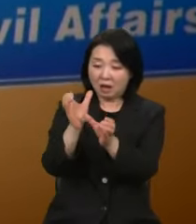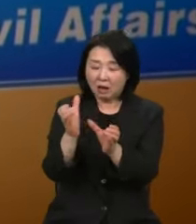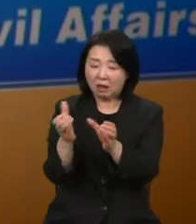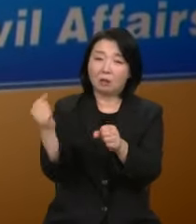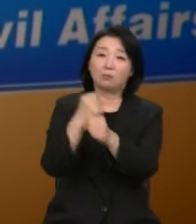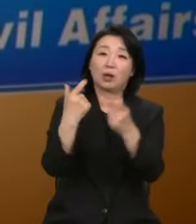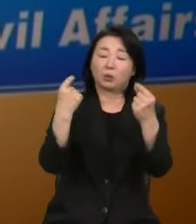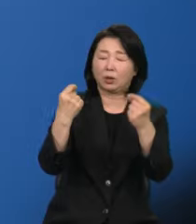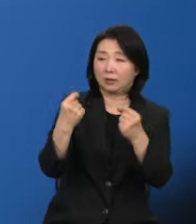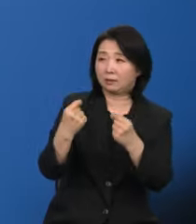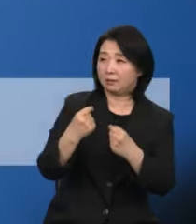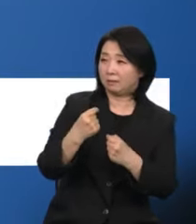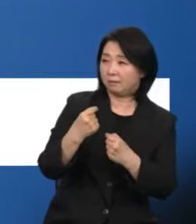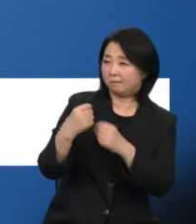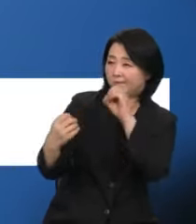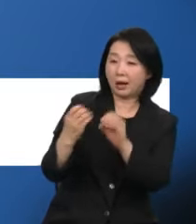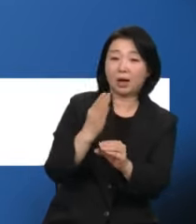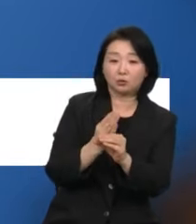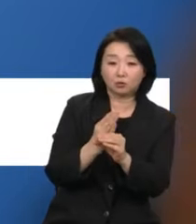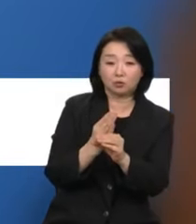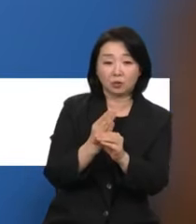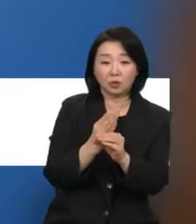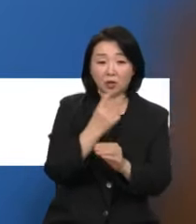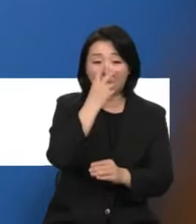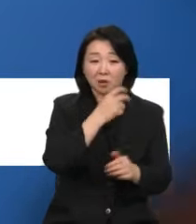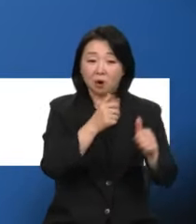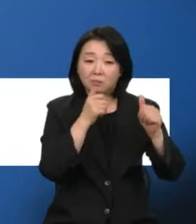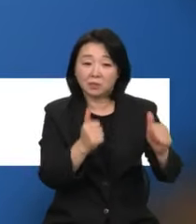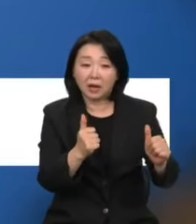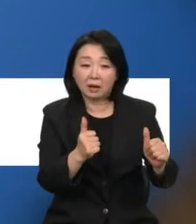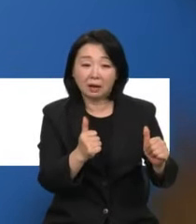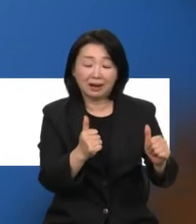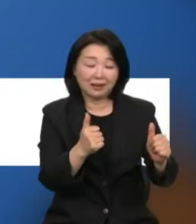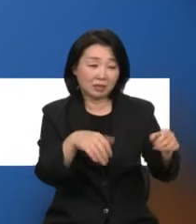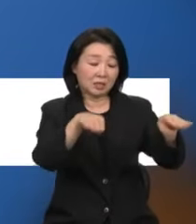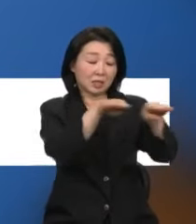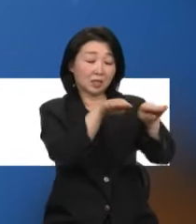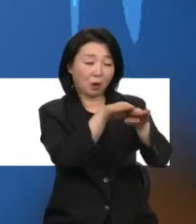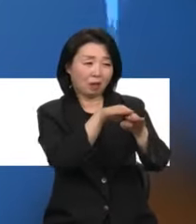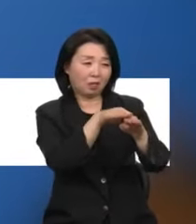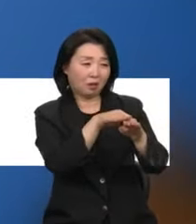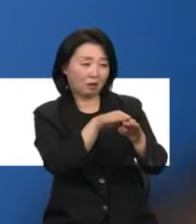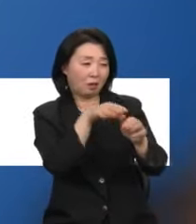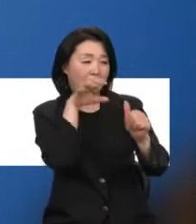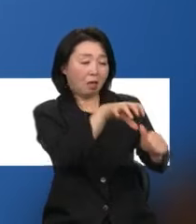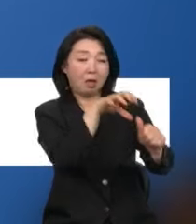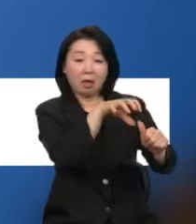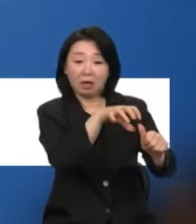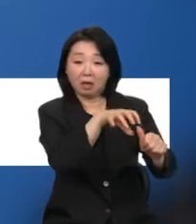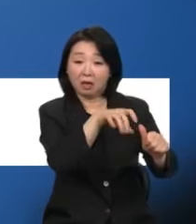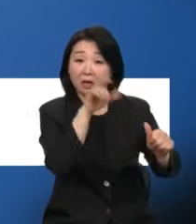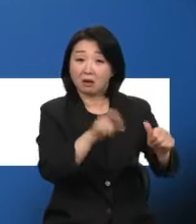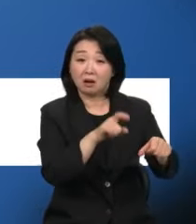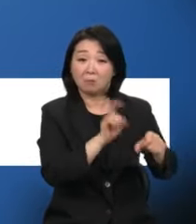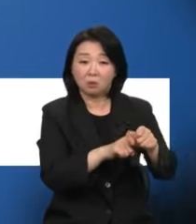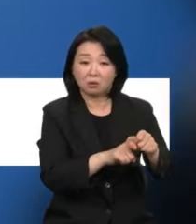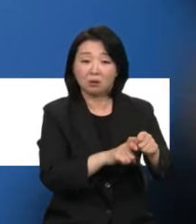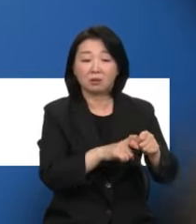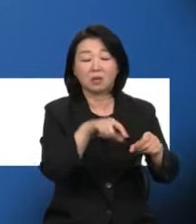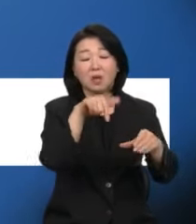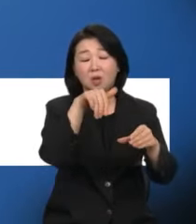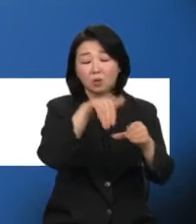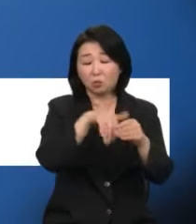경계했습니다. 검찰 등 사정기관에 대한 통제를 강화하려는 의도가 있다면 이거는 총선의 민의를 완전히 거스르는